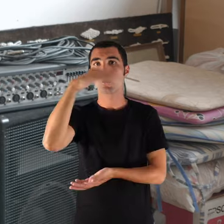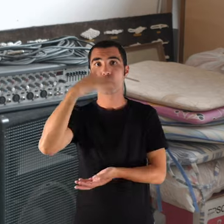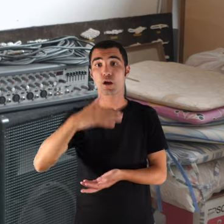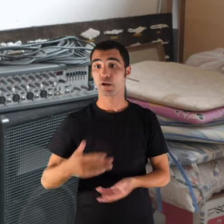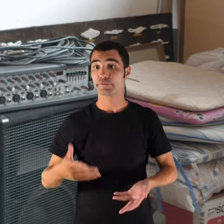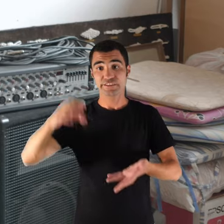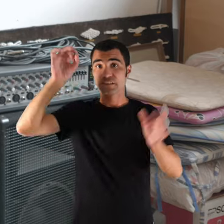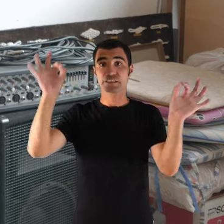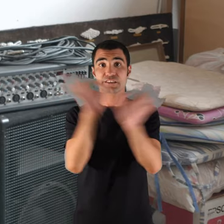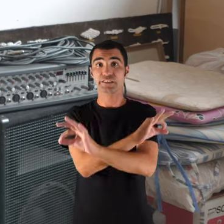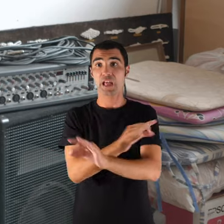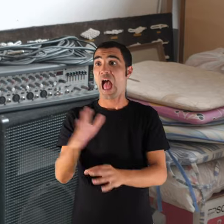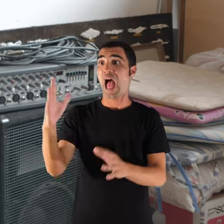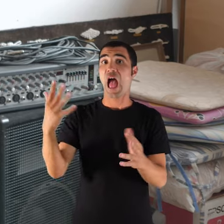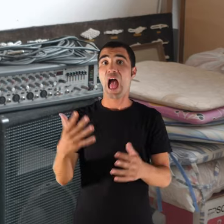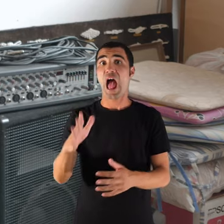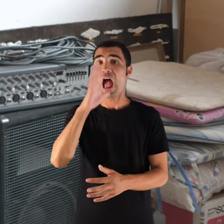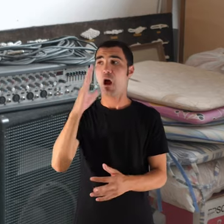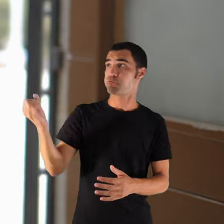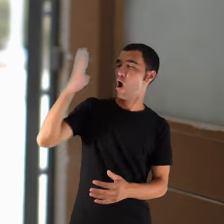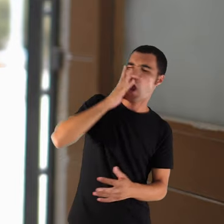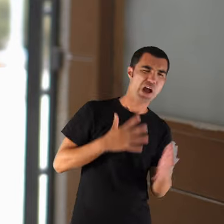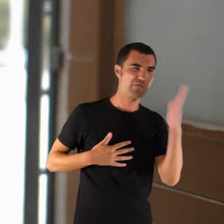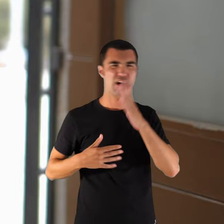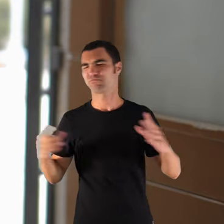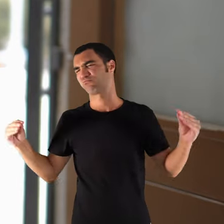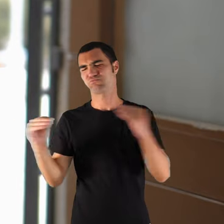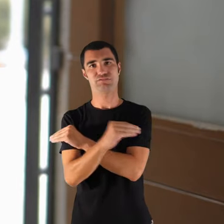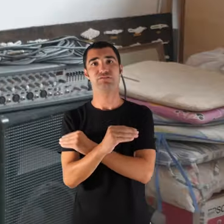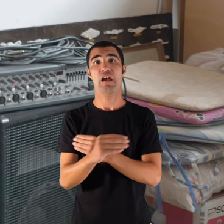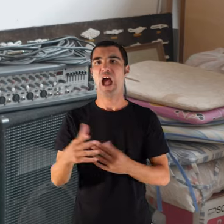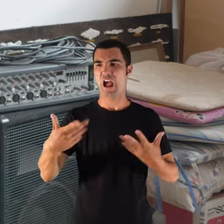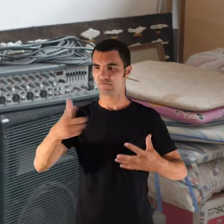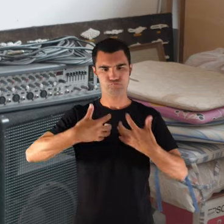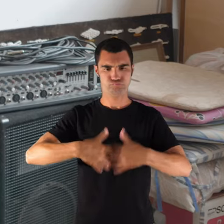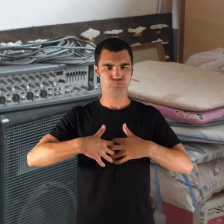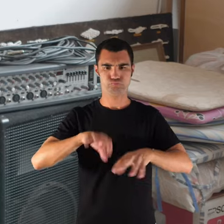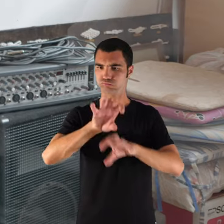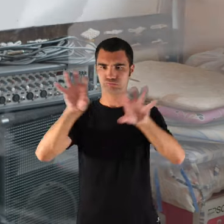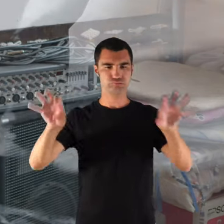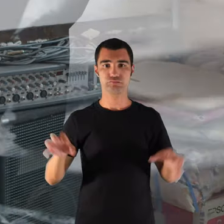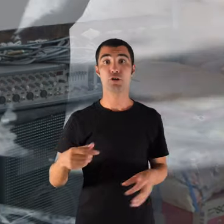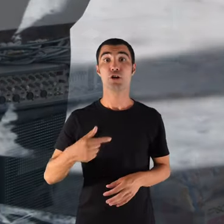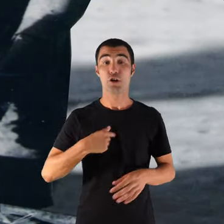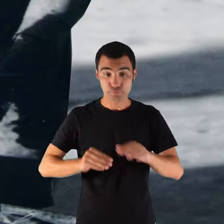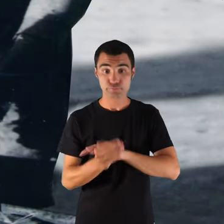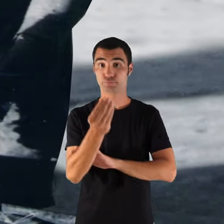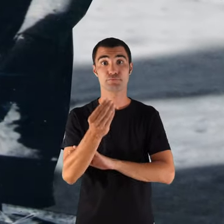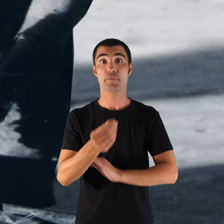I te banyaves i no, hi ha molta diferència. Ara no, ara duen aparatos. Si jo mai tornar a néixer, voldria ser pescador.